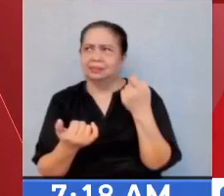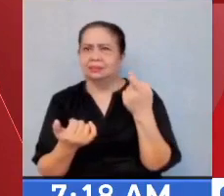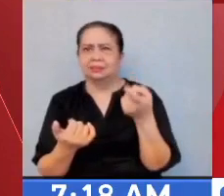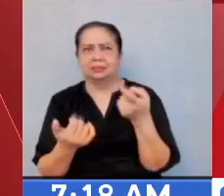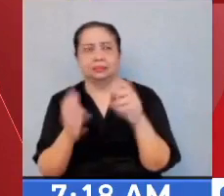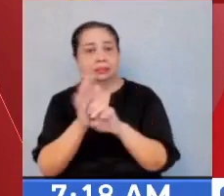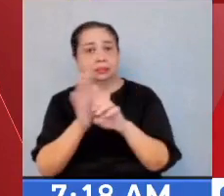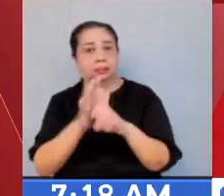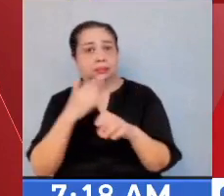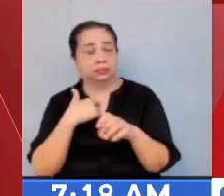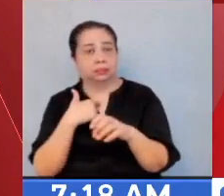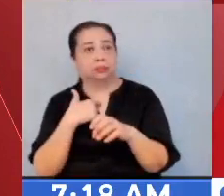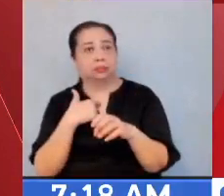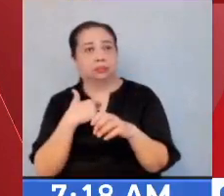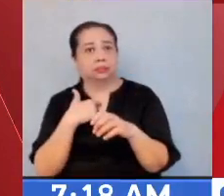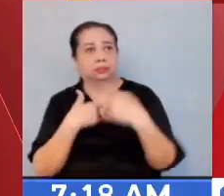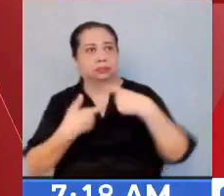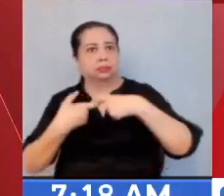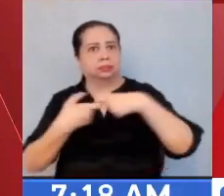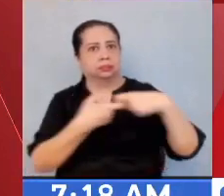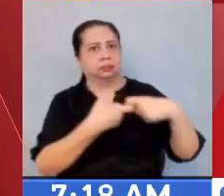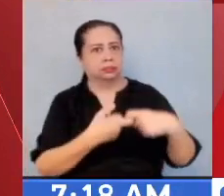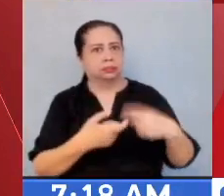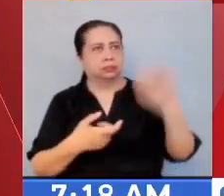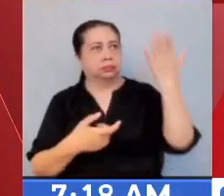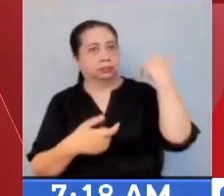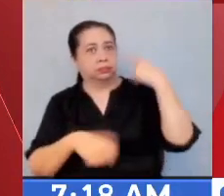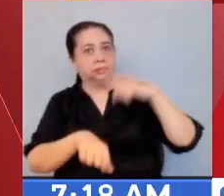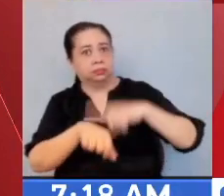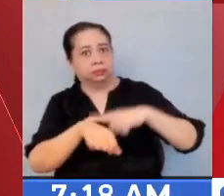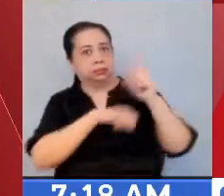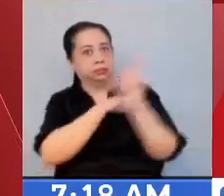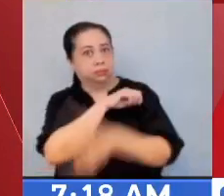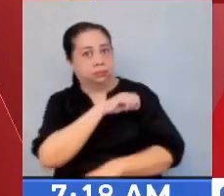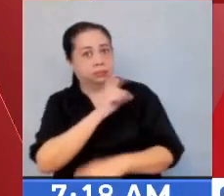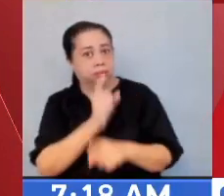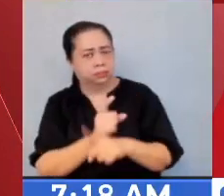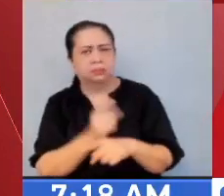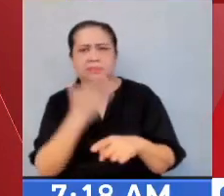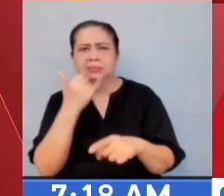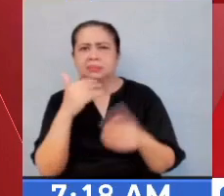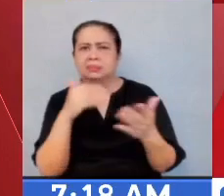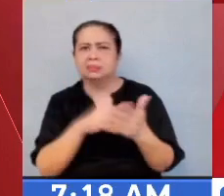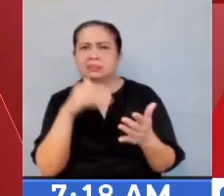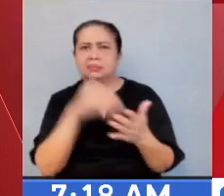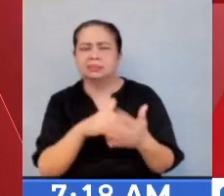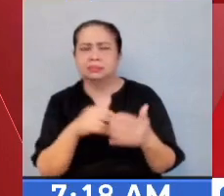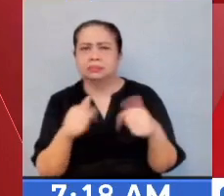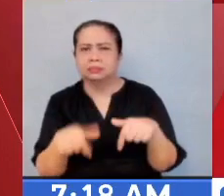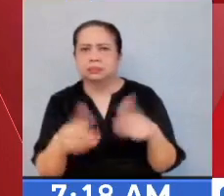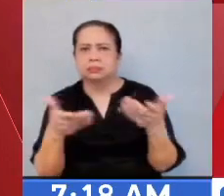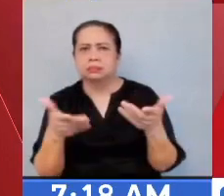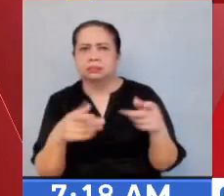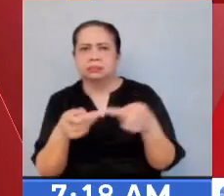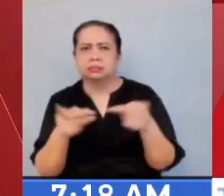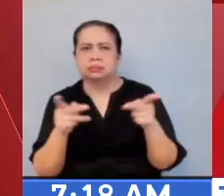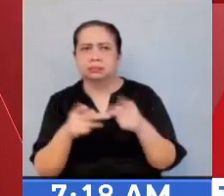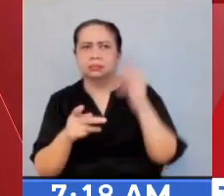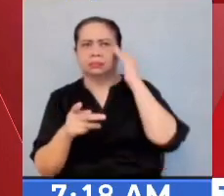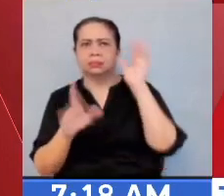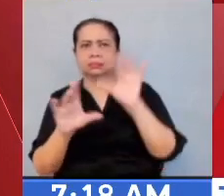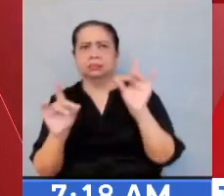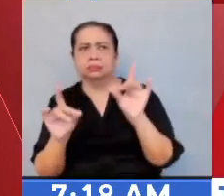na nabatakan na dati ng sasakyan, meron akong penalty, di ba? Bakit ako uulit pang pumarada dyan sa mga lugar na alam ko namang